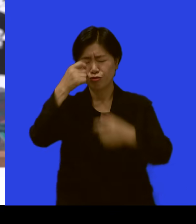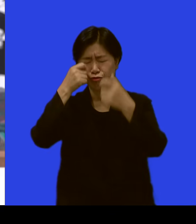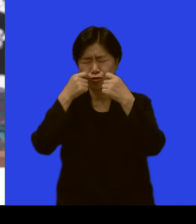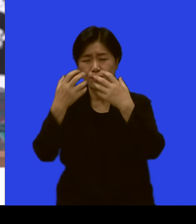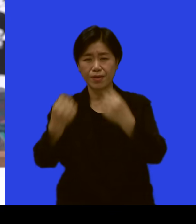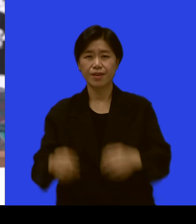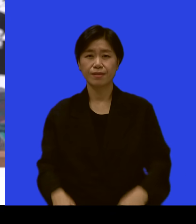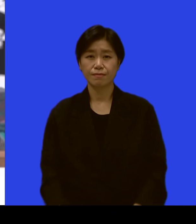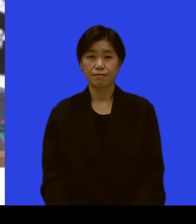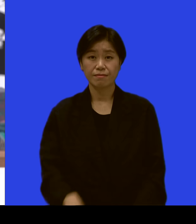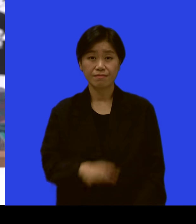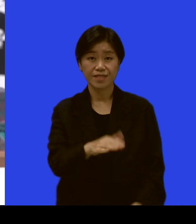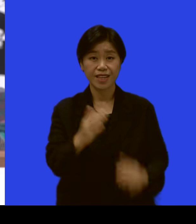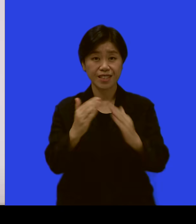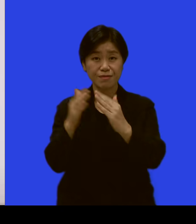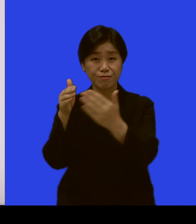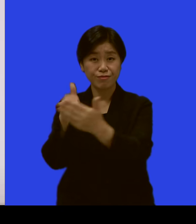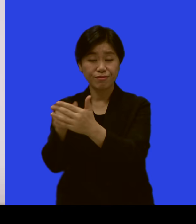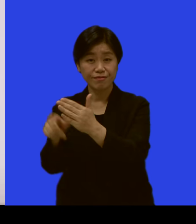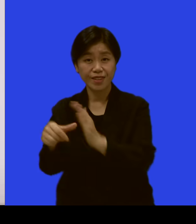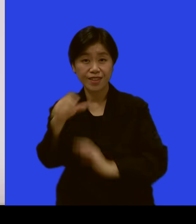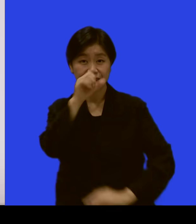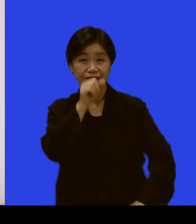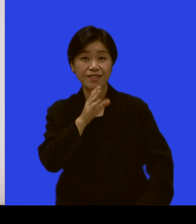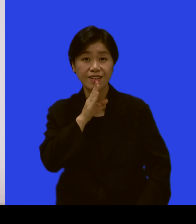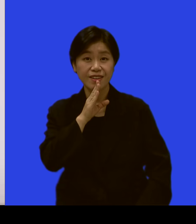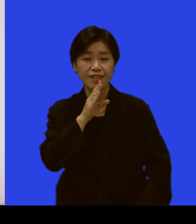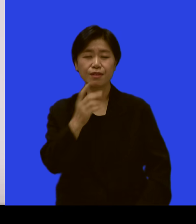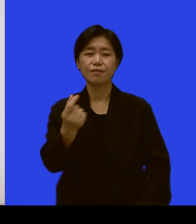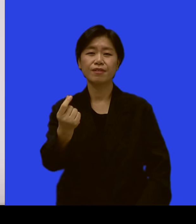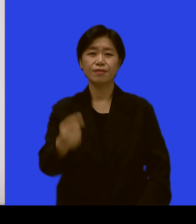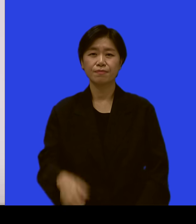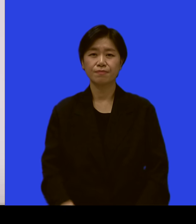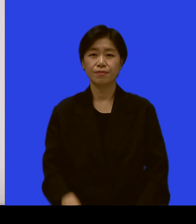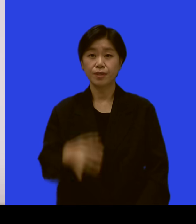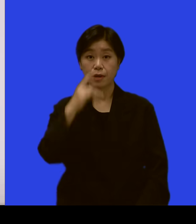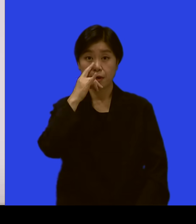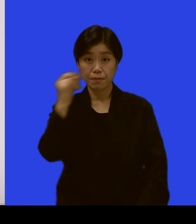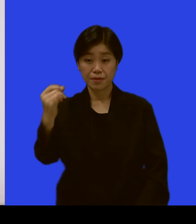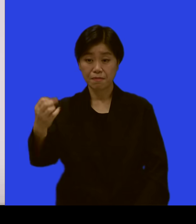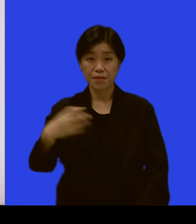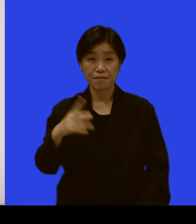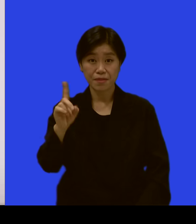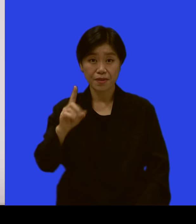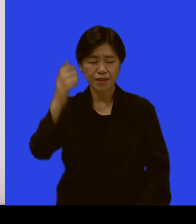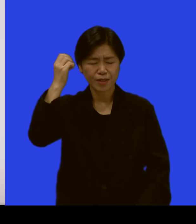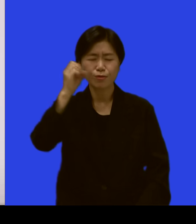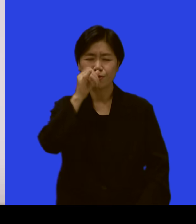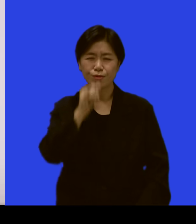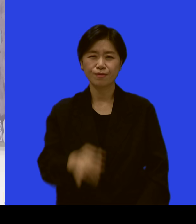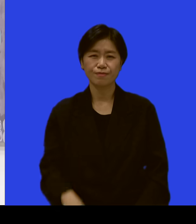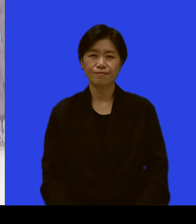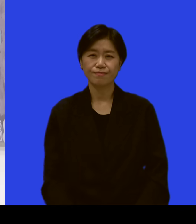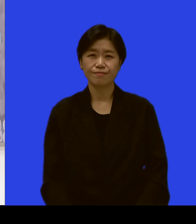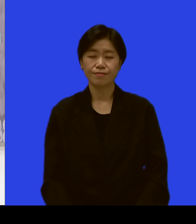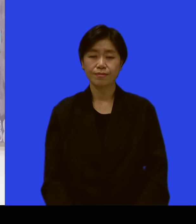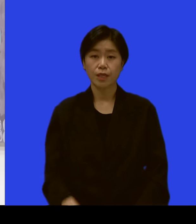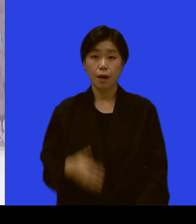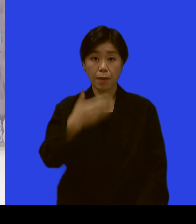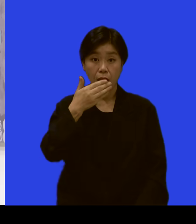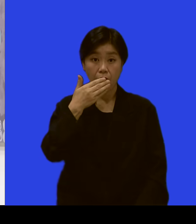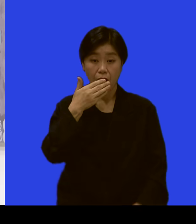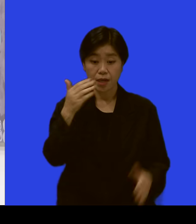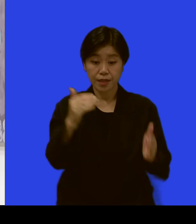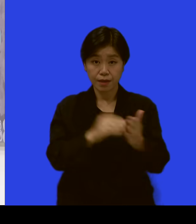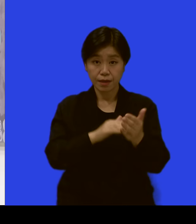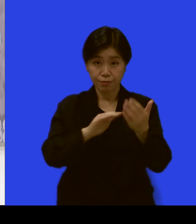그래도 좋죠. 집에 가니까 얼마나 좋아요. 그렇죠. 그 어머님이 그게 아직도 기억나요. 밥을 먹었는데 음. 어머님이 일로